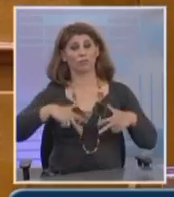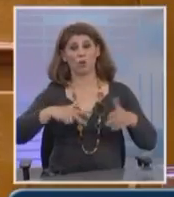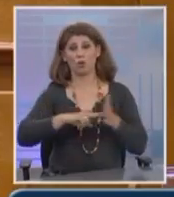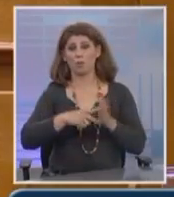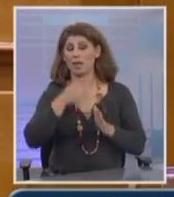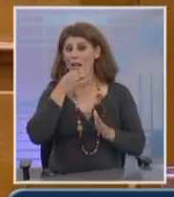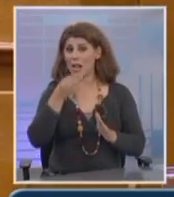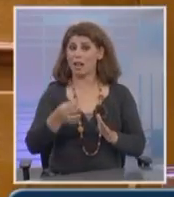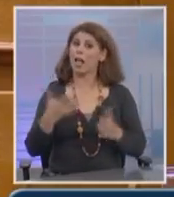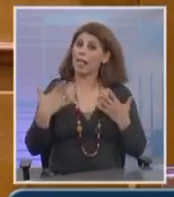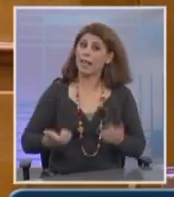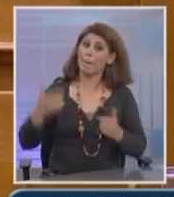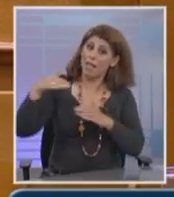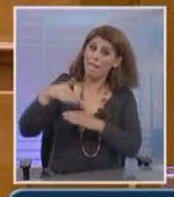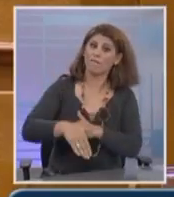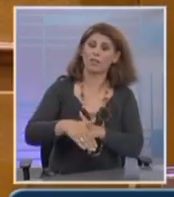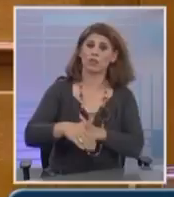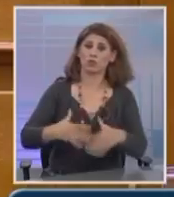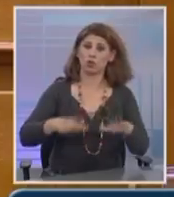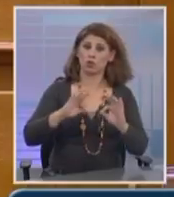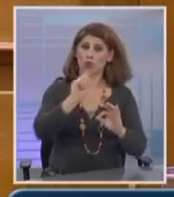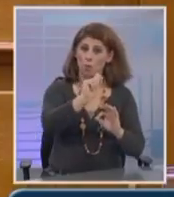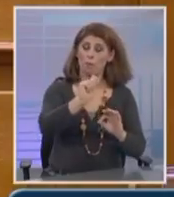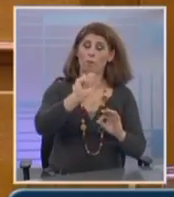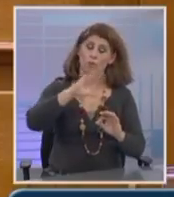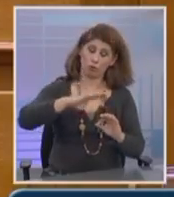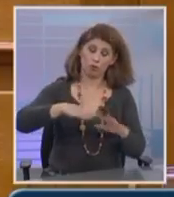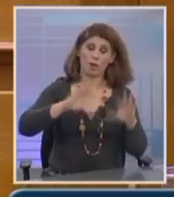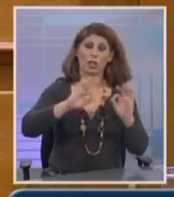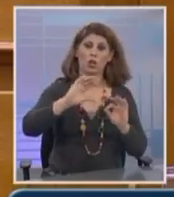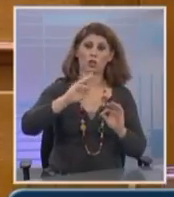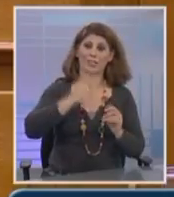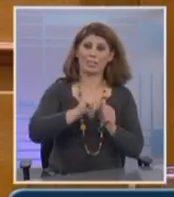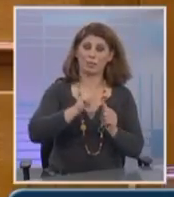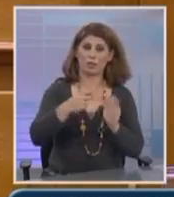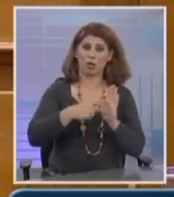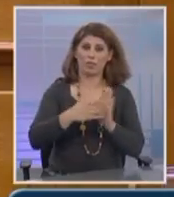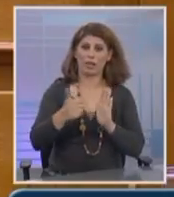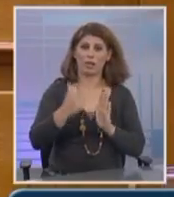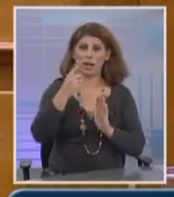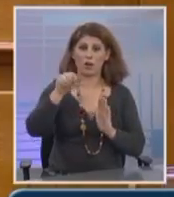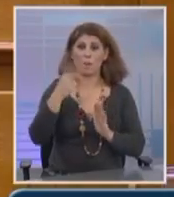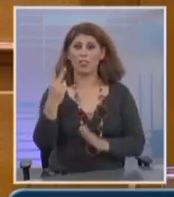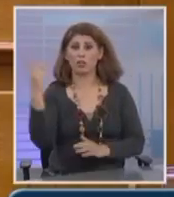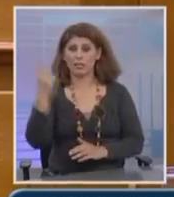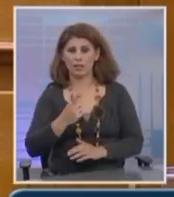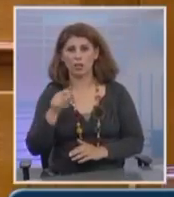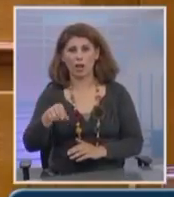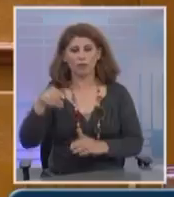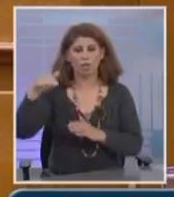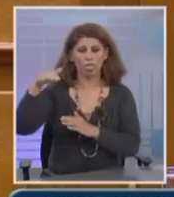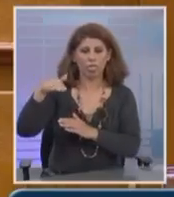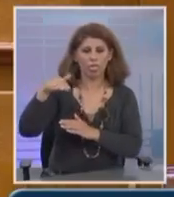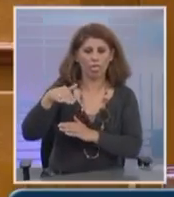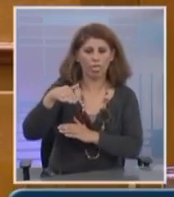το γεγονός ότι είχαμε ύφεση στο πρώτο τρίμηνο του 2016 της τάξης του 1,2%, αυτή η καθήλωση